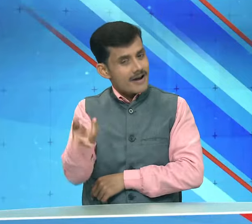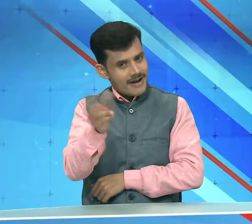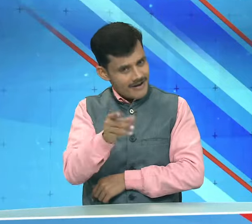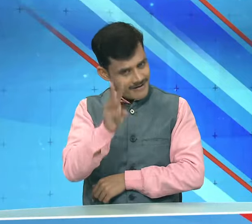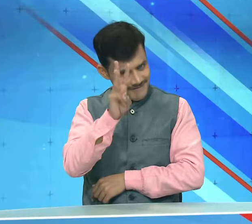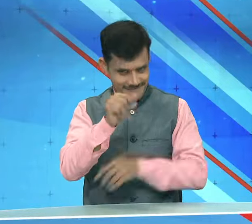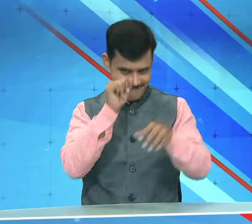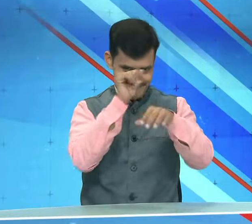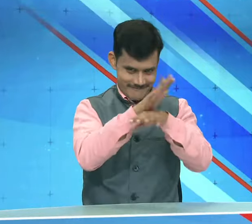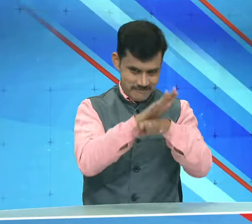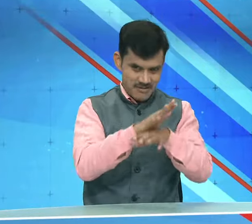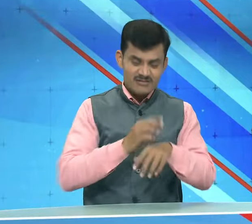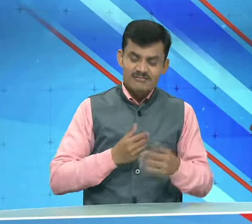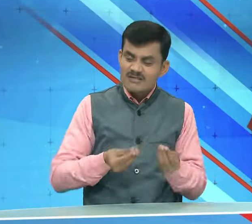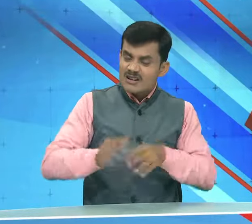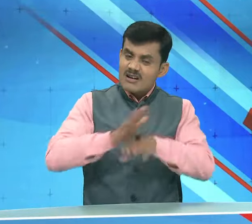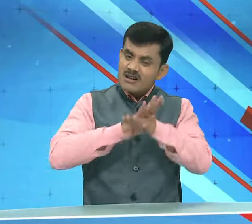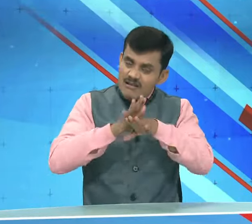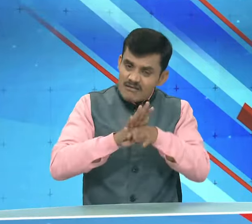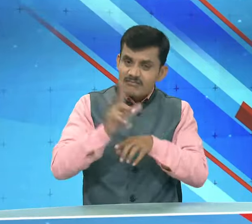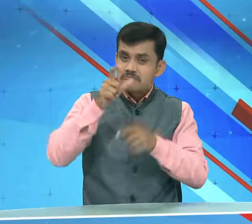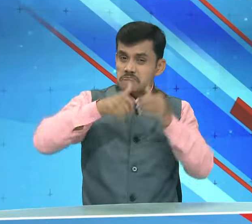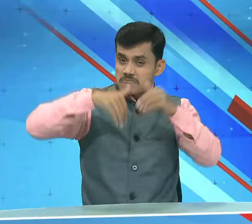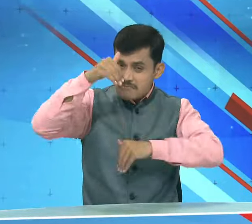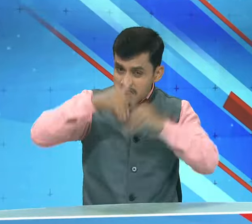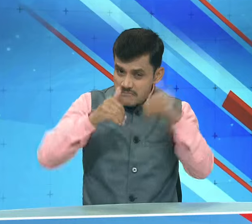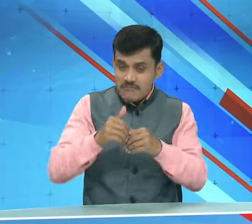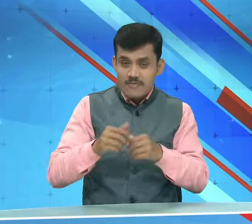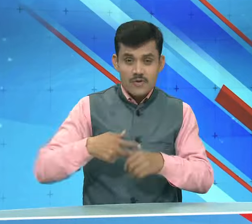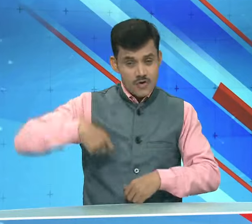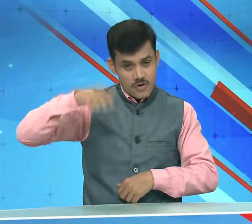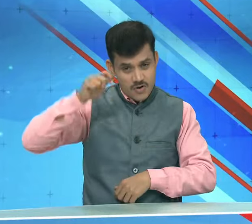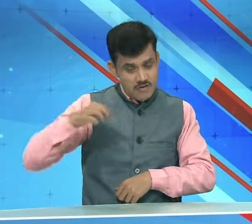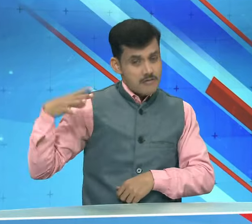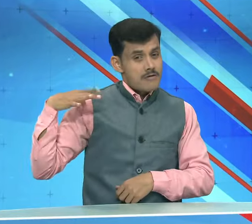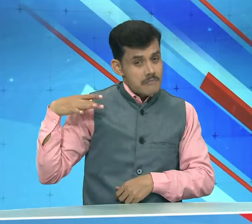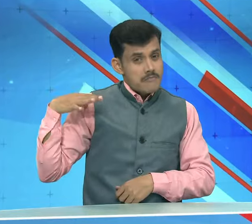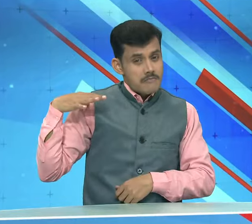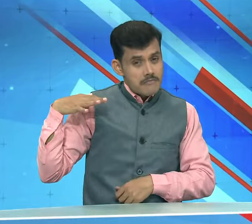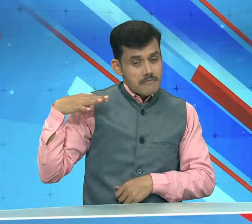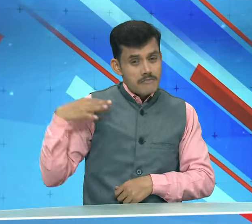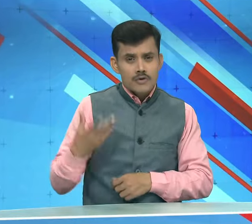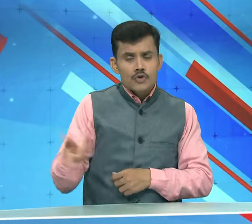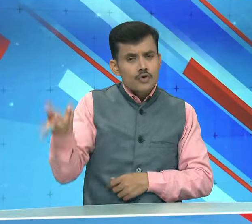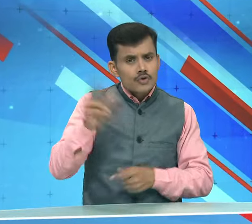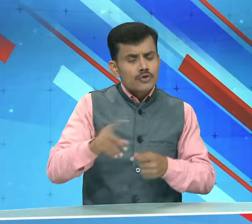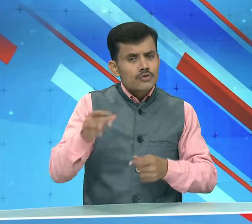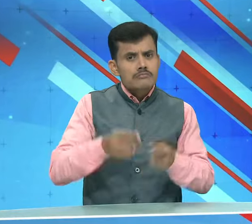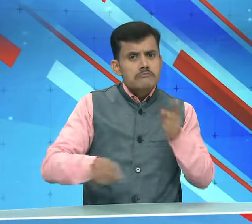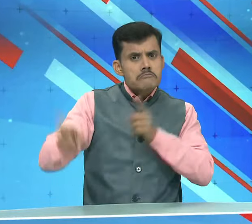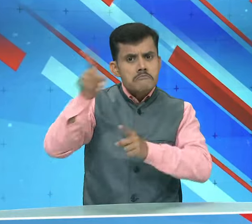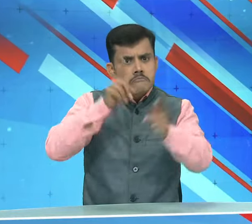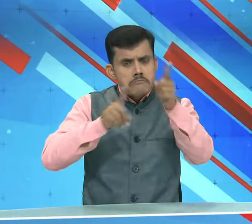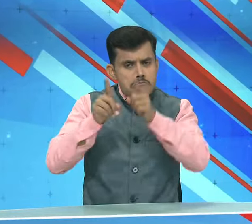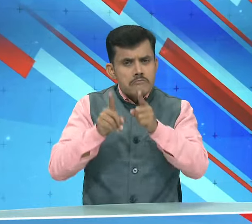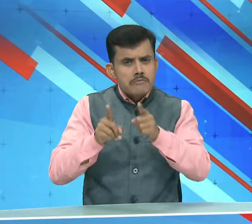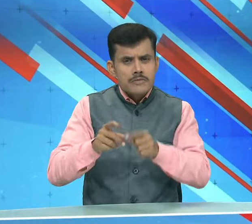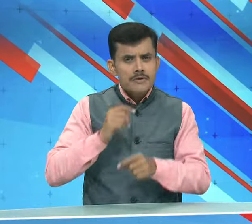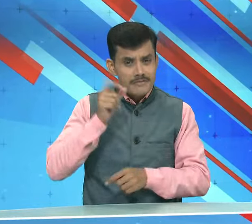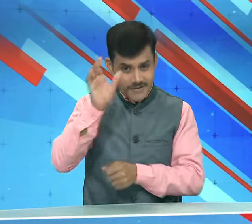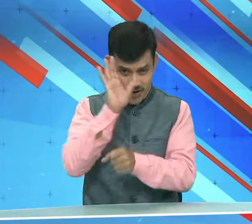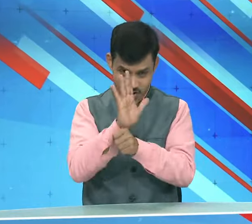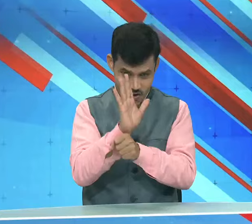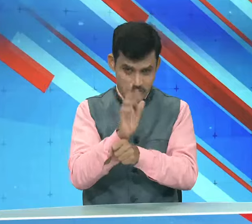है तो कह रहे हैं कि लोकसभा चुनाव है, कोर्ट भी वेंडेटा कर रही है, एजेंसी भी वेंडेटा कर रही है। आपकी नई नई साथी कांग्रेस पार्टी ने तो प्रेस कॉन्फ्रेंस करके